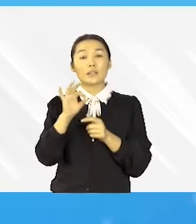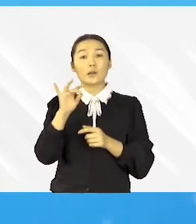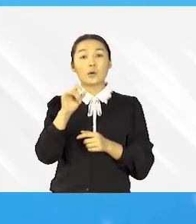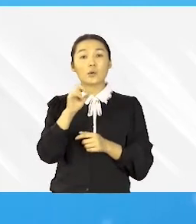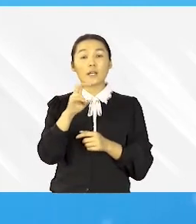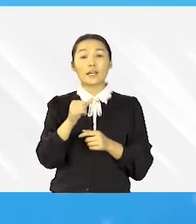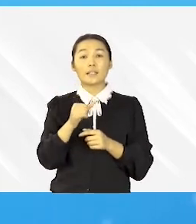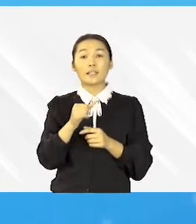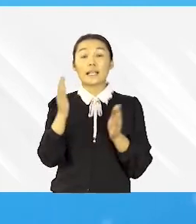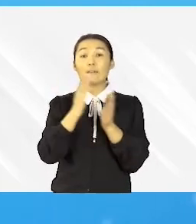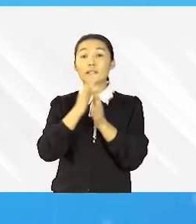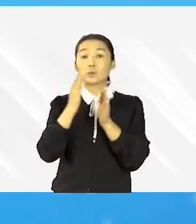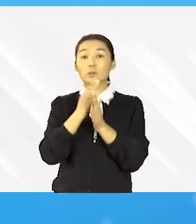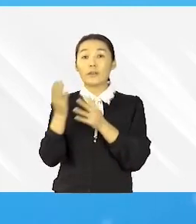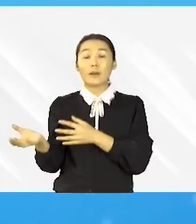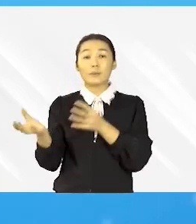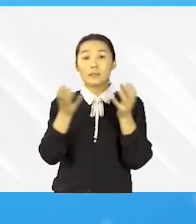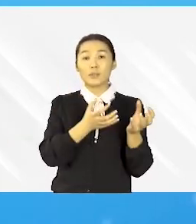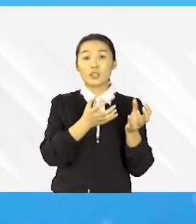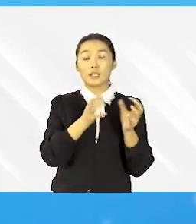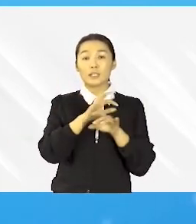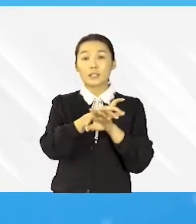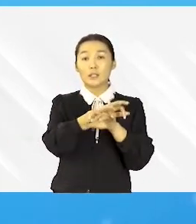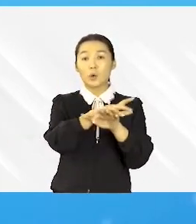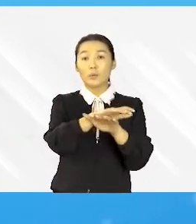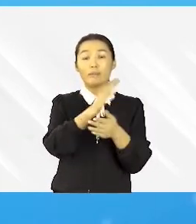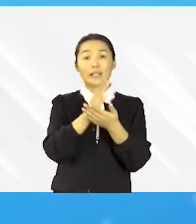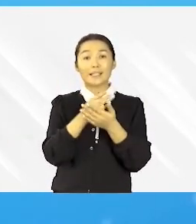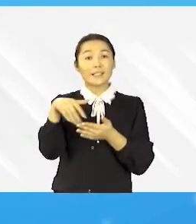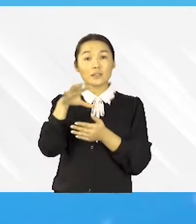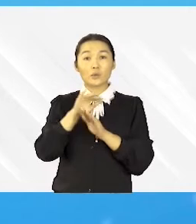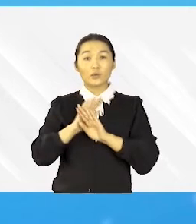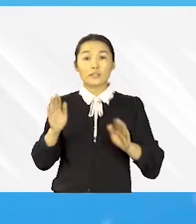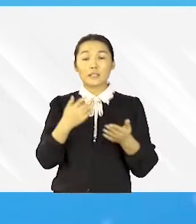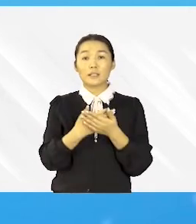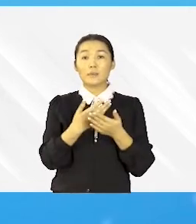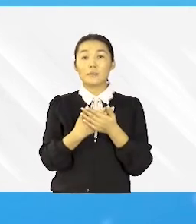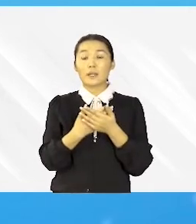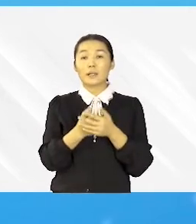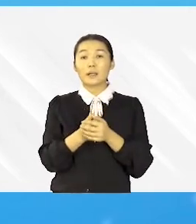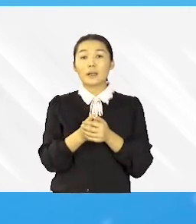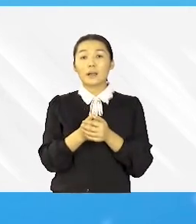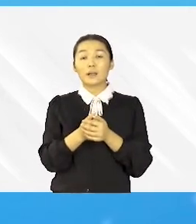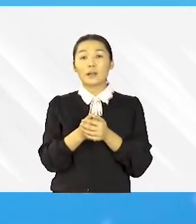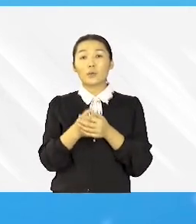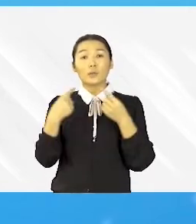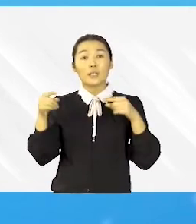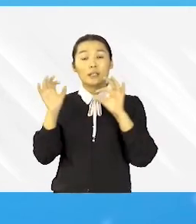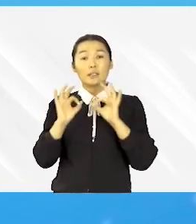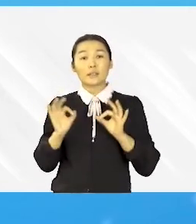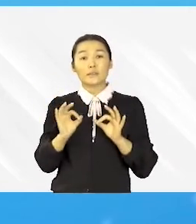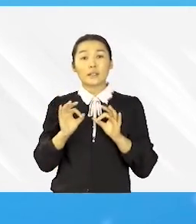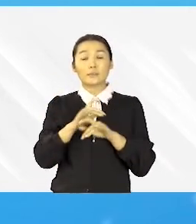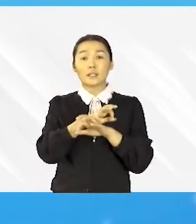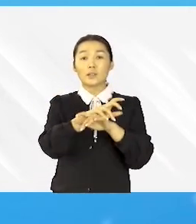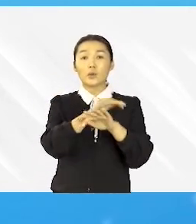для воздушного перемещения насекомого, однако они есть не у всех. К примеру, у паразитических форм насекомых – вши, блохи